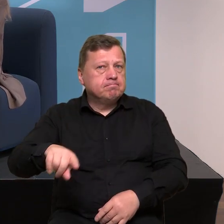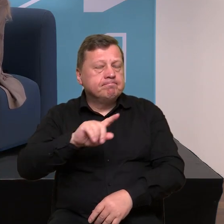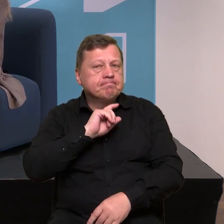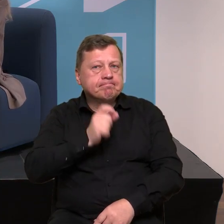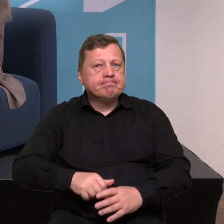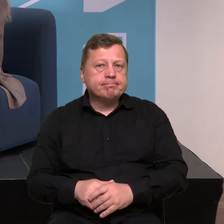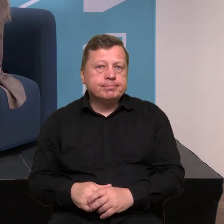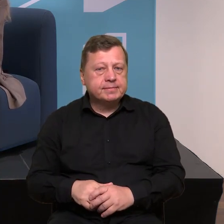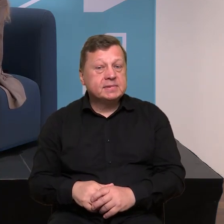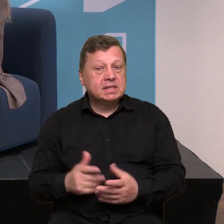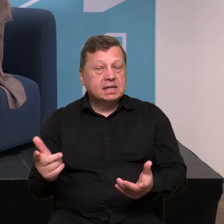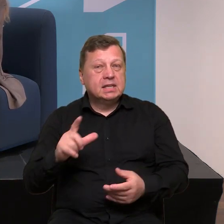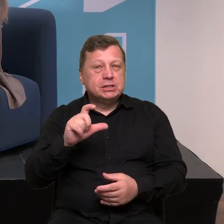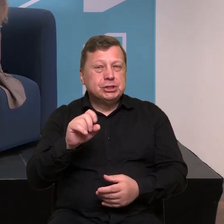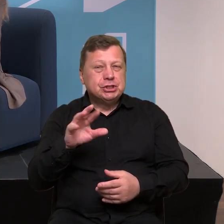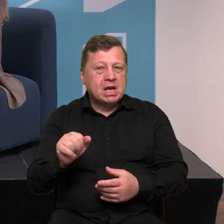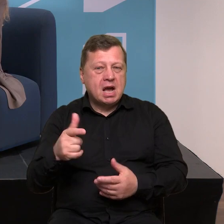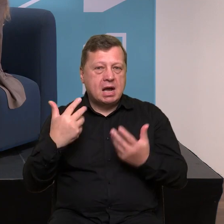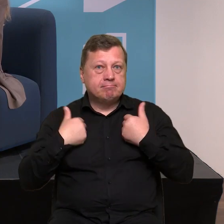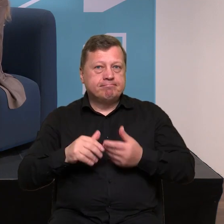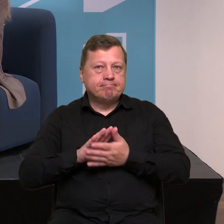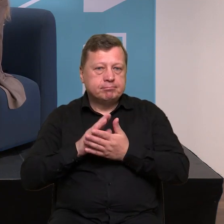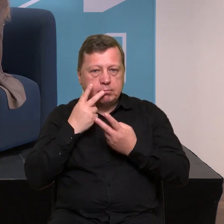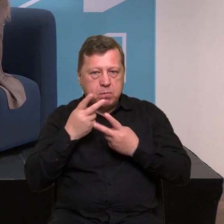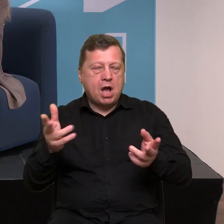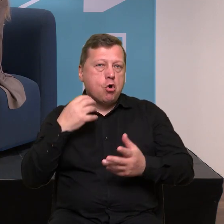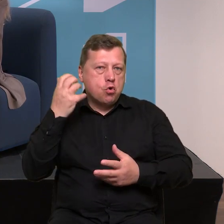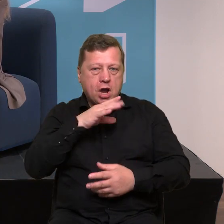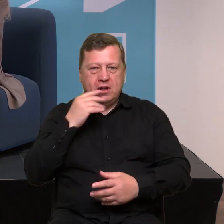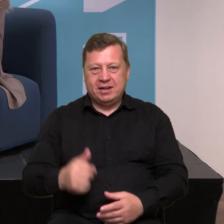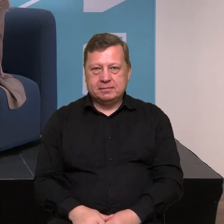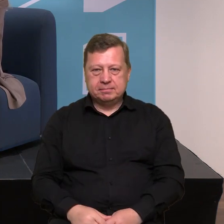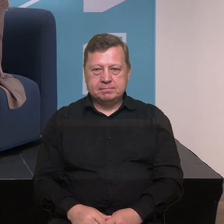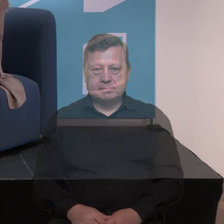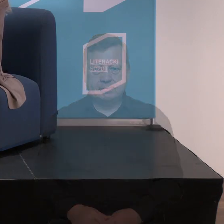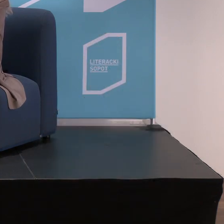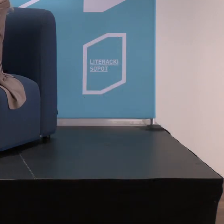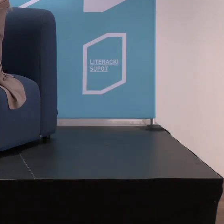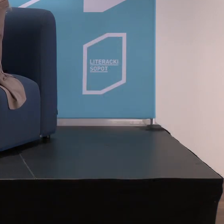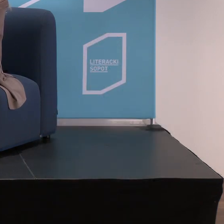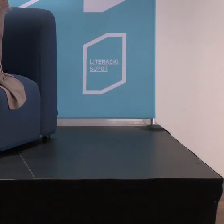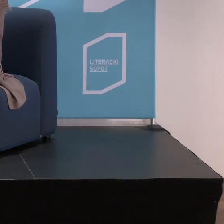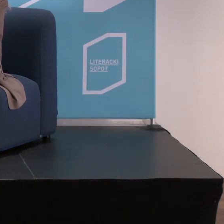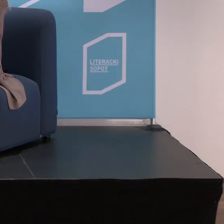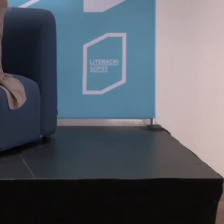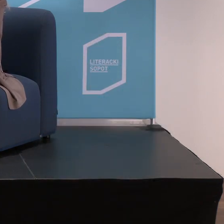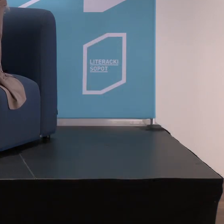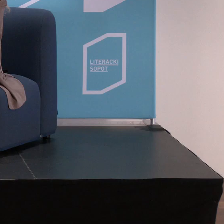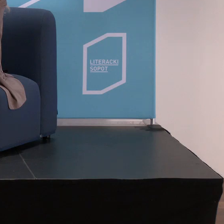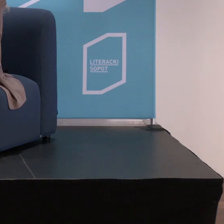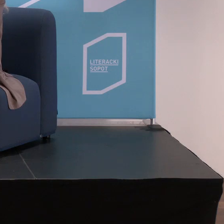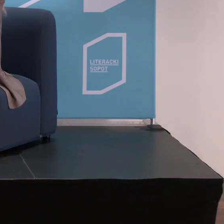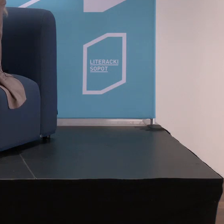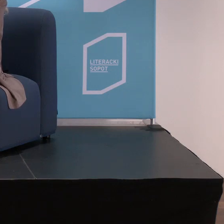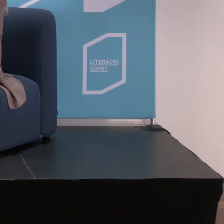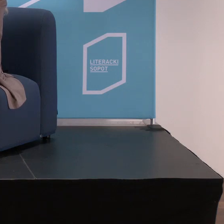czasami taką ciziowatość swoją eksponuje z różowym kolorem. Ta historia pasuje wspaniale do